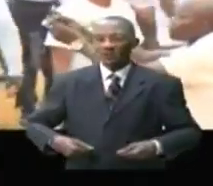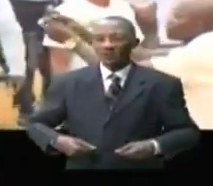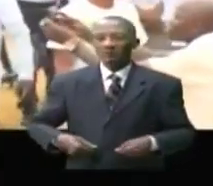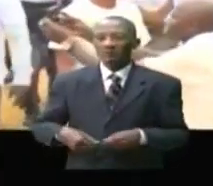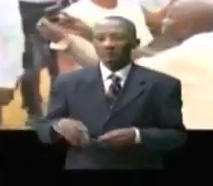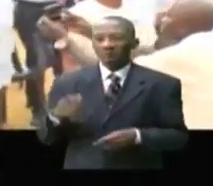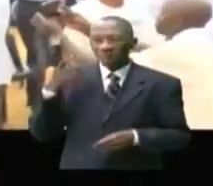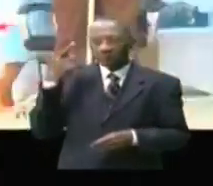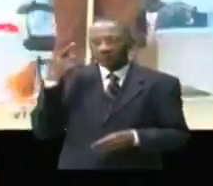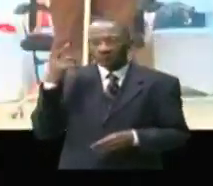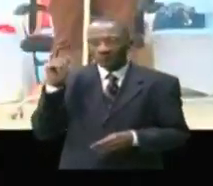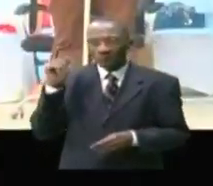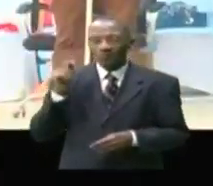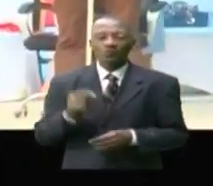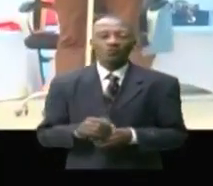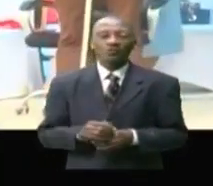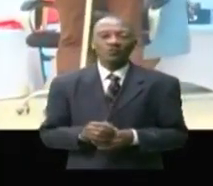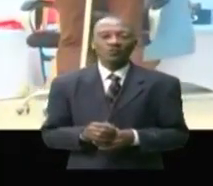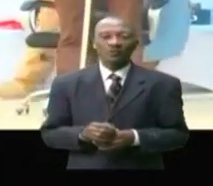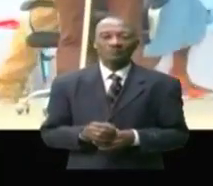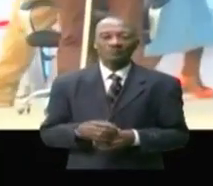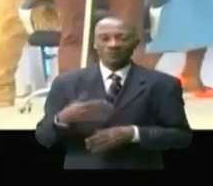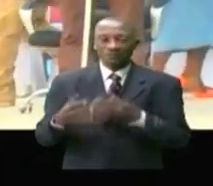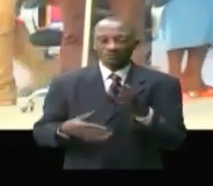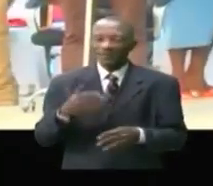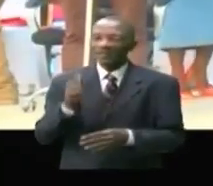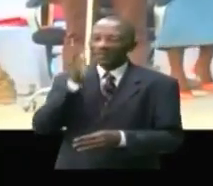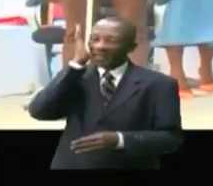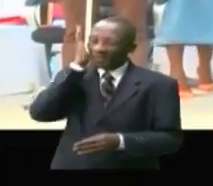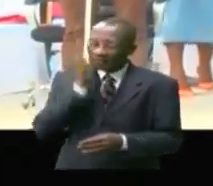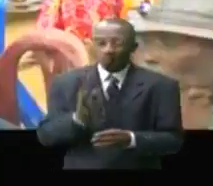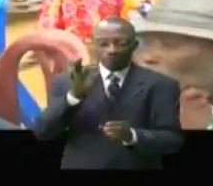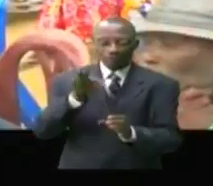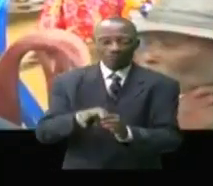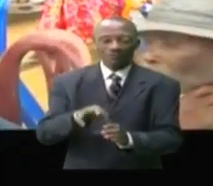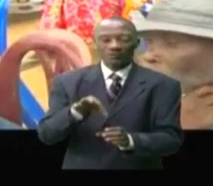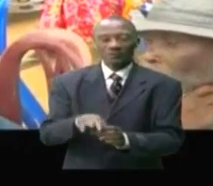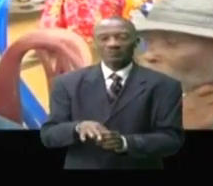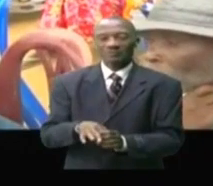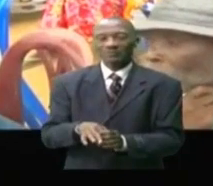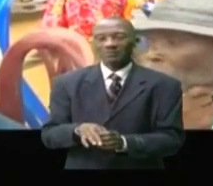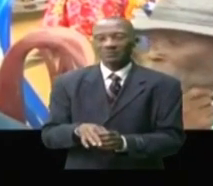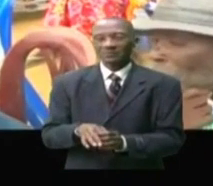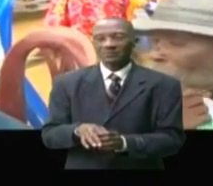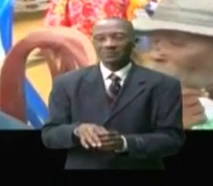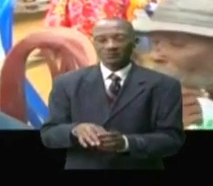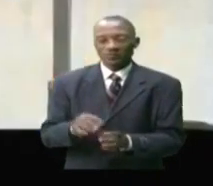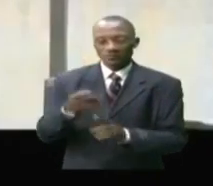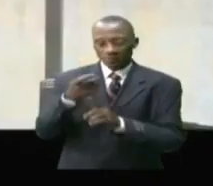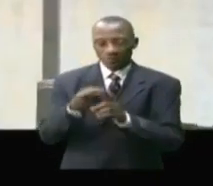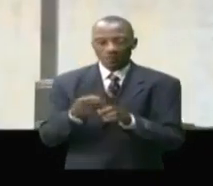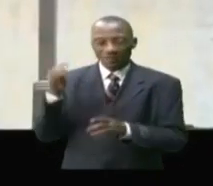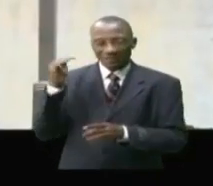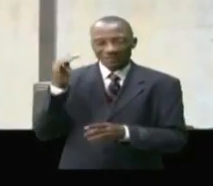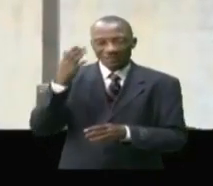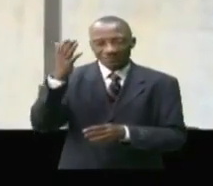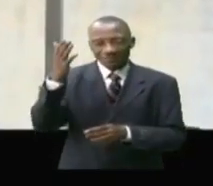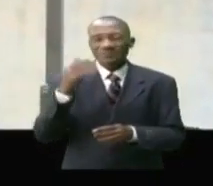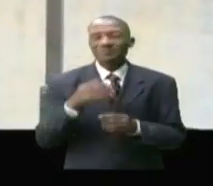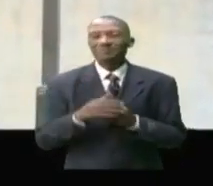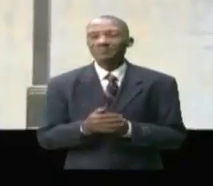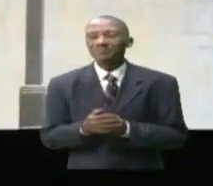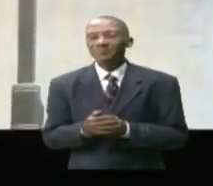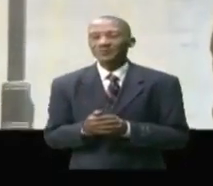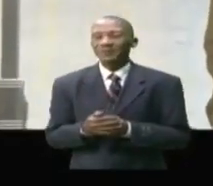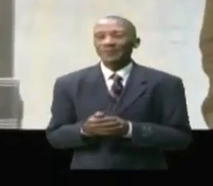judicieux lors des scrutins à venir pour le développement du district de Lukunga. L'homme les a invités à offrir un